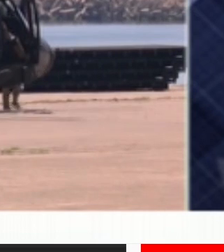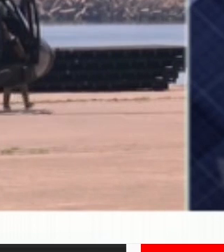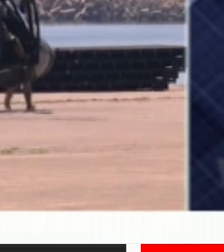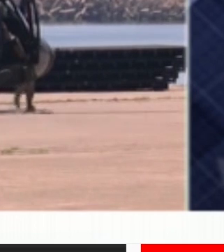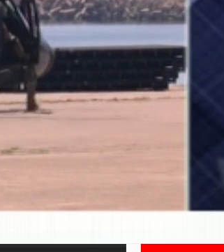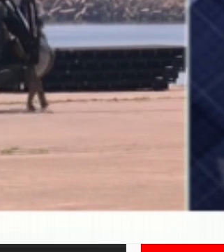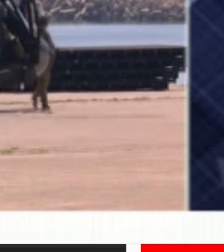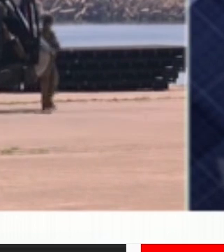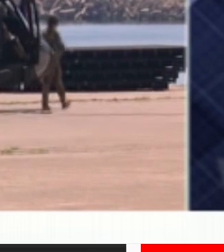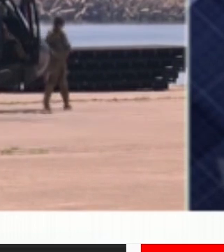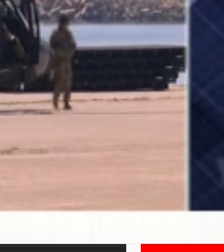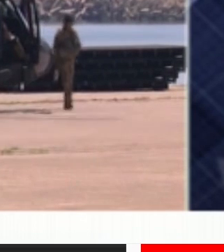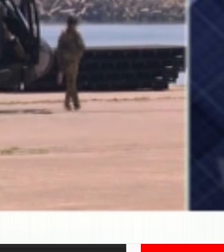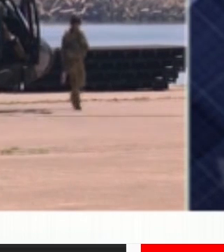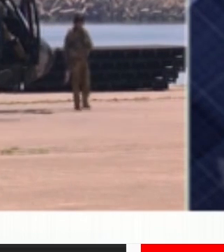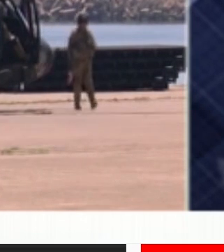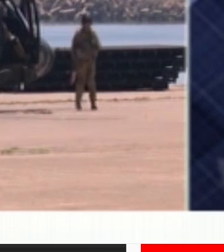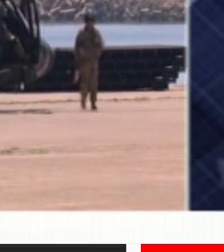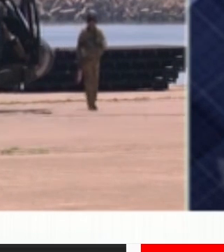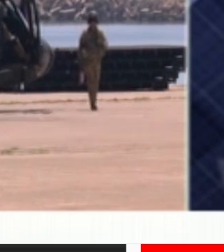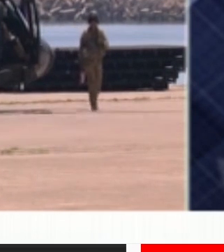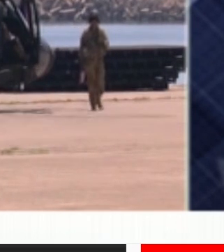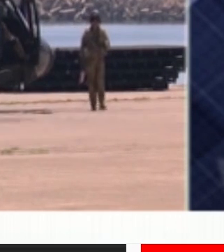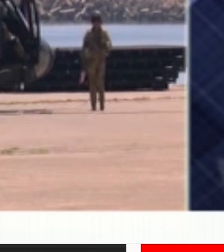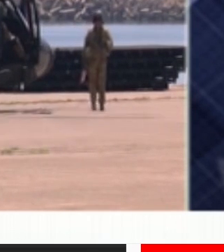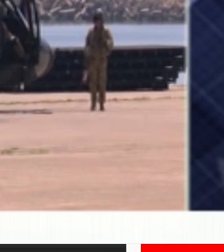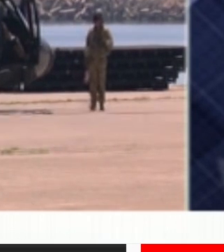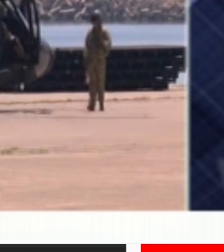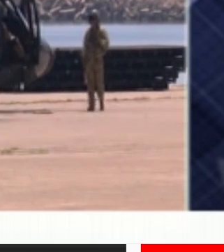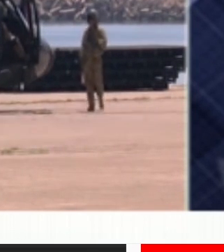ευρύτερα στην Μεσόγειο, μέσω της Κίνας και των